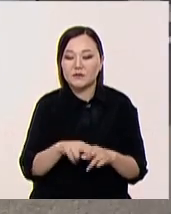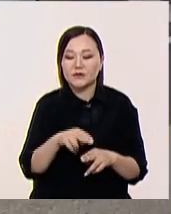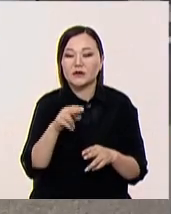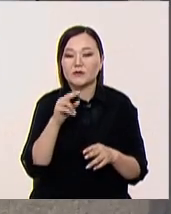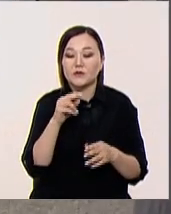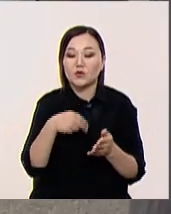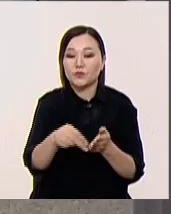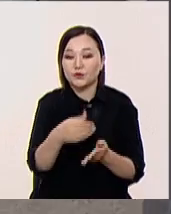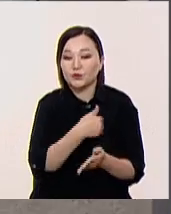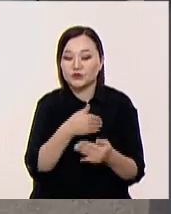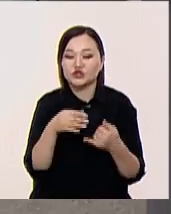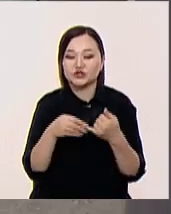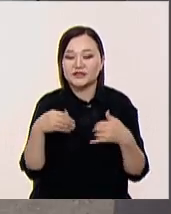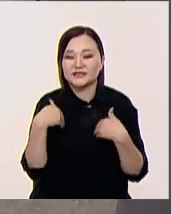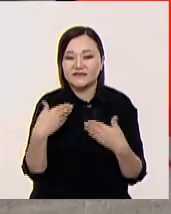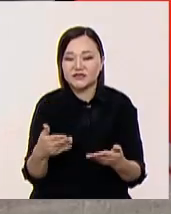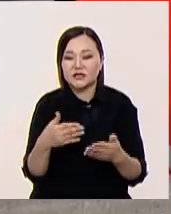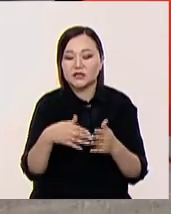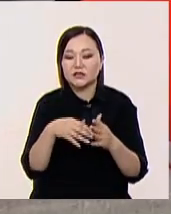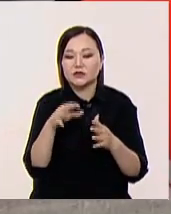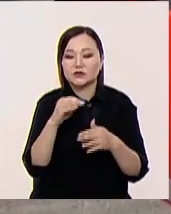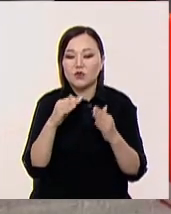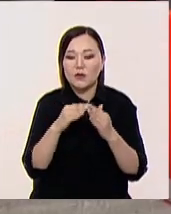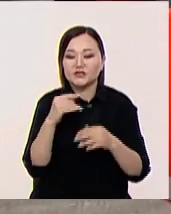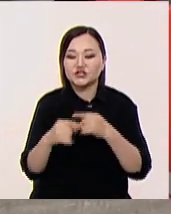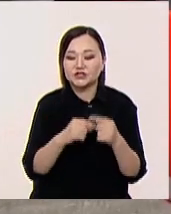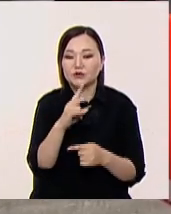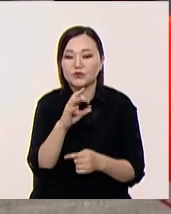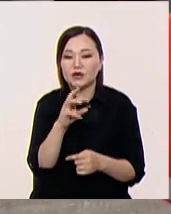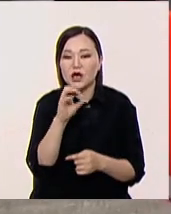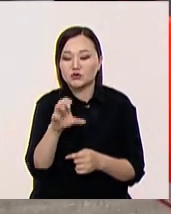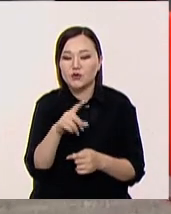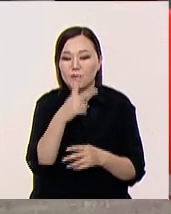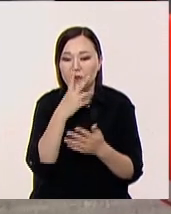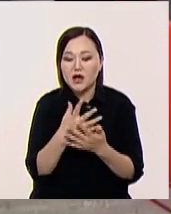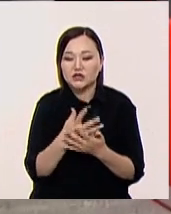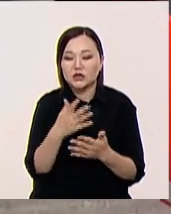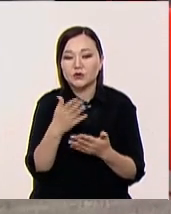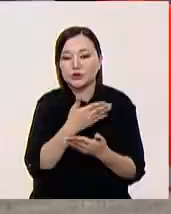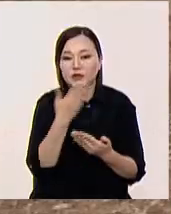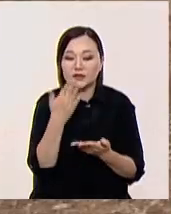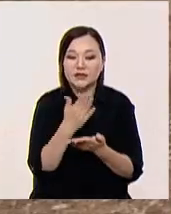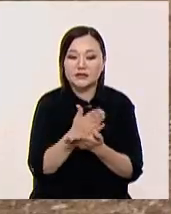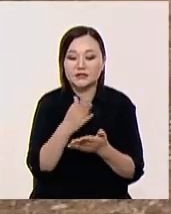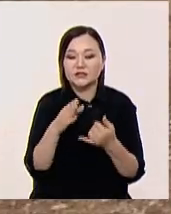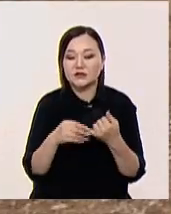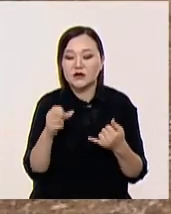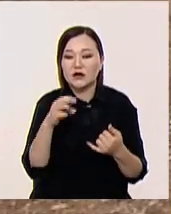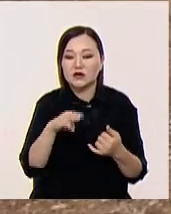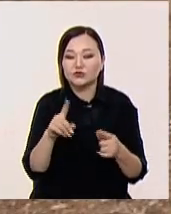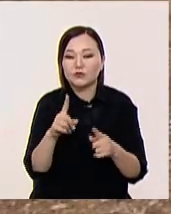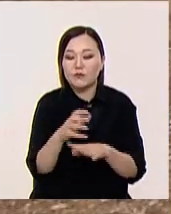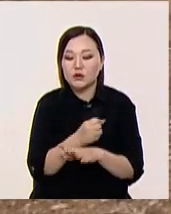при покупке жилья специалисты советуют приобретать дома через нотариуса. Он укажет на отсутствие того или иного земельного акта, чтобы не